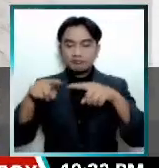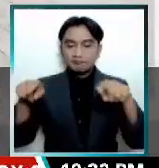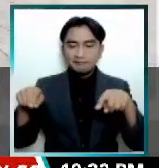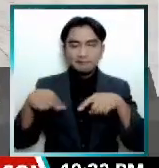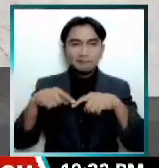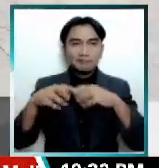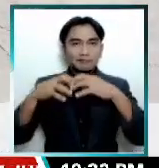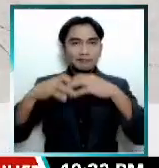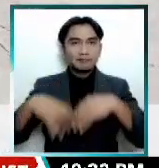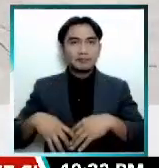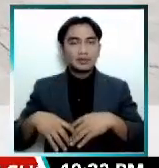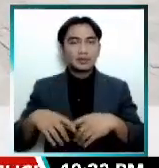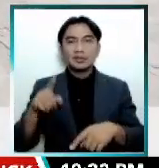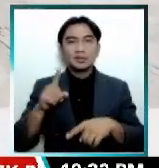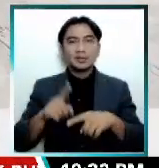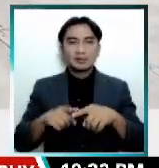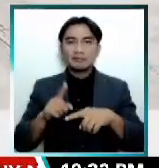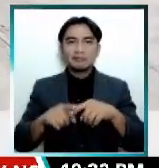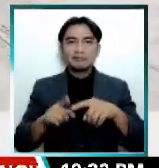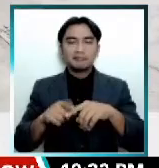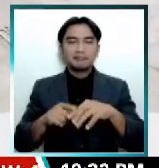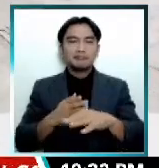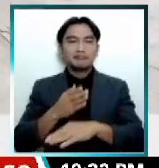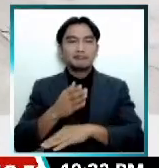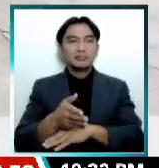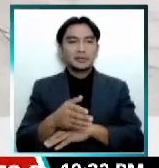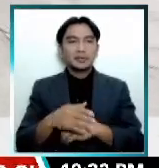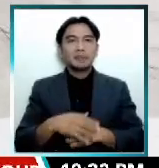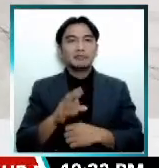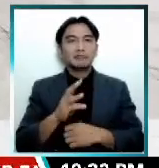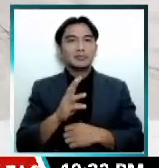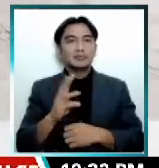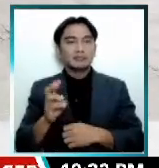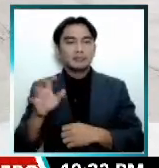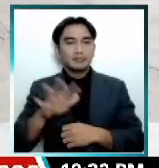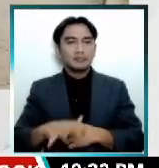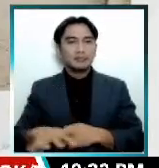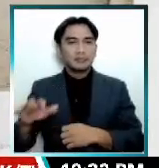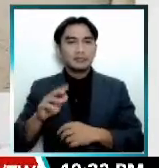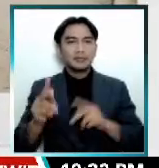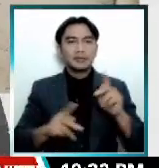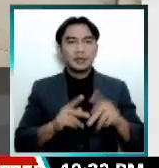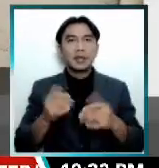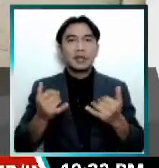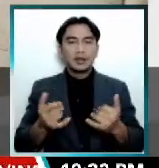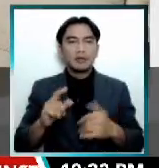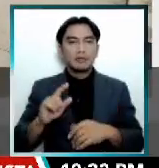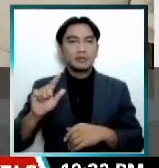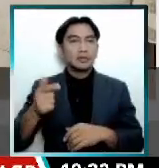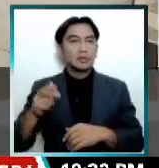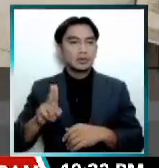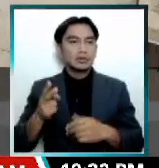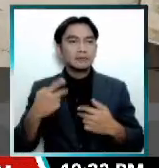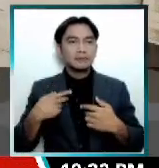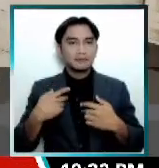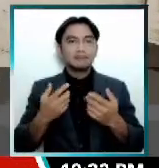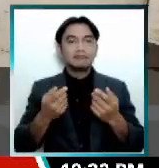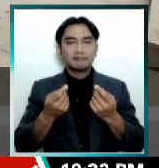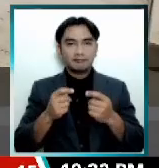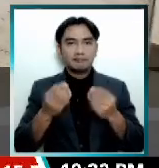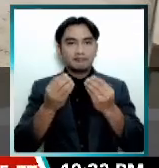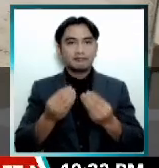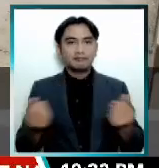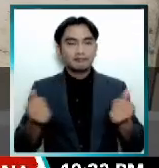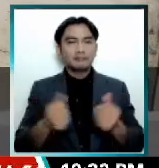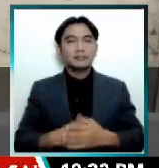mahigit 600 residente. Susolusyonan na raw ito ng lokal na pamahalaan. Sa Iligan City naman, bumigay ang